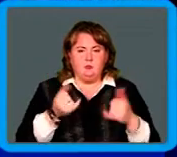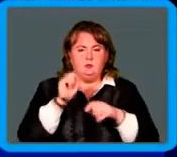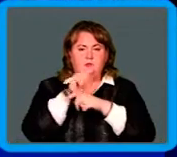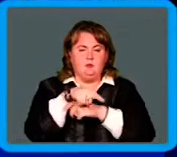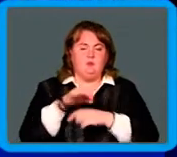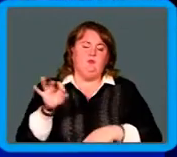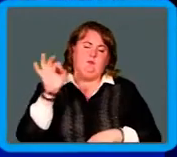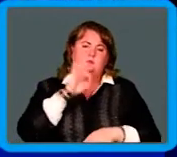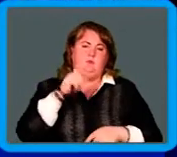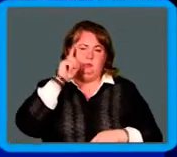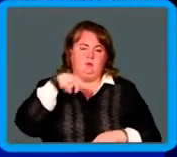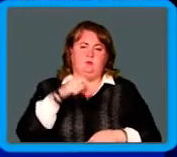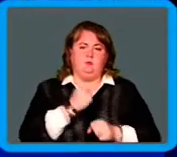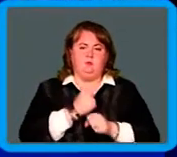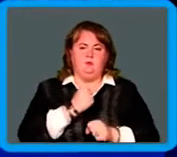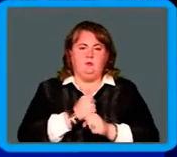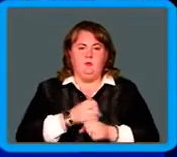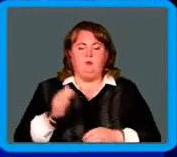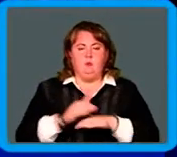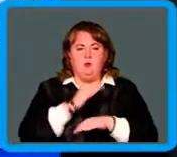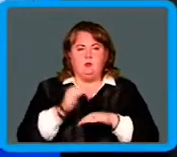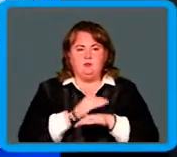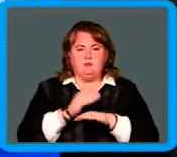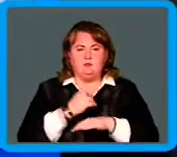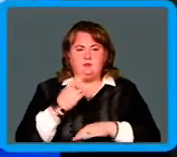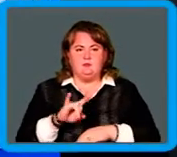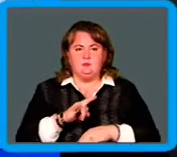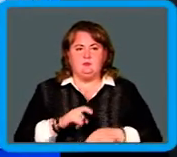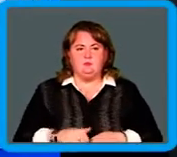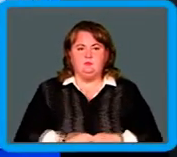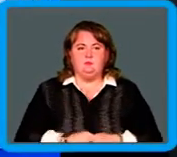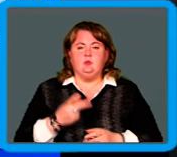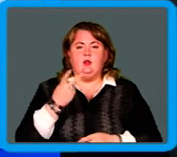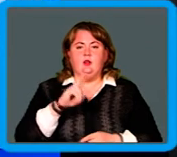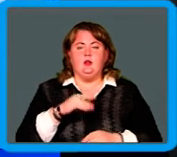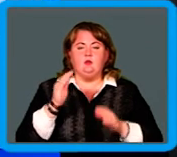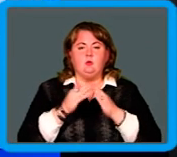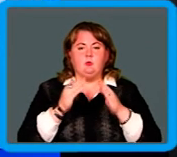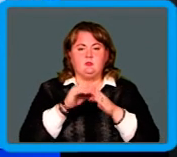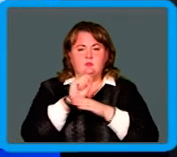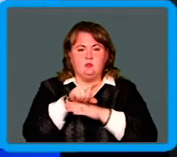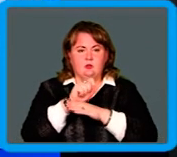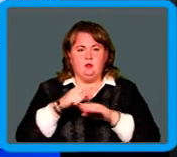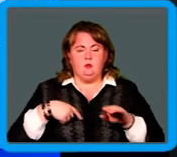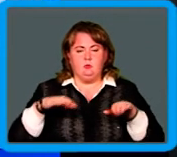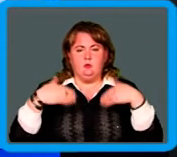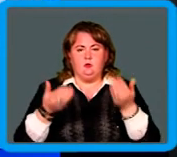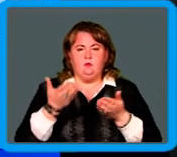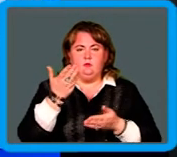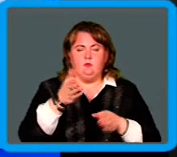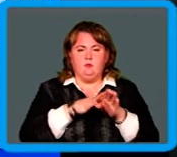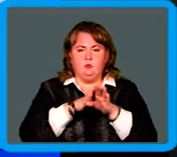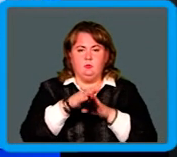выполнять молодцы для домашнего задания я предлагаем вам выполнить номер